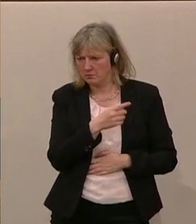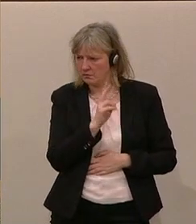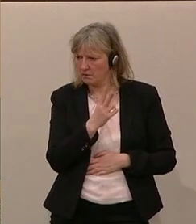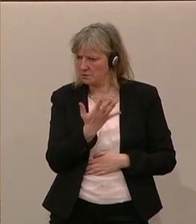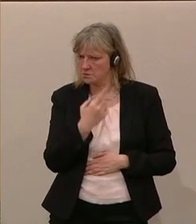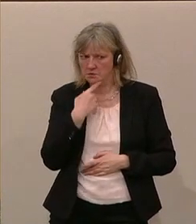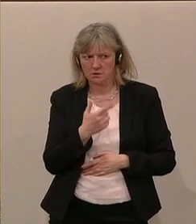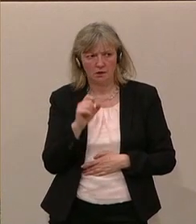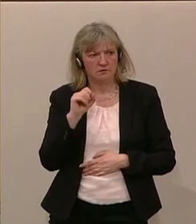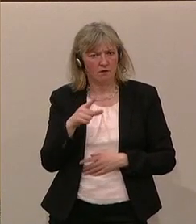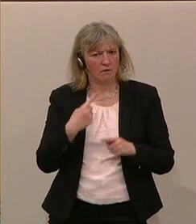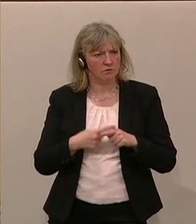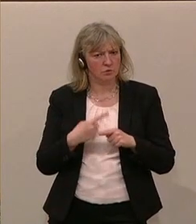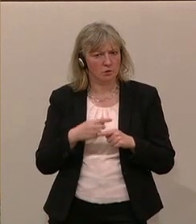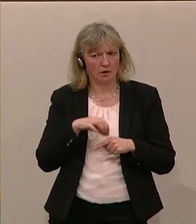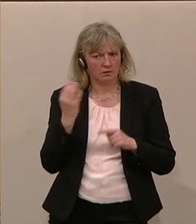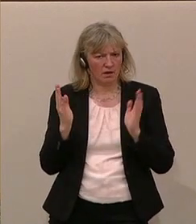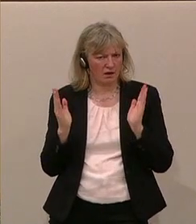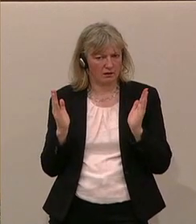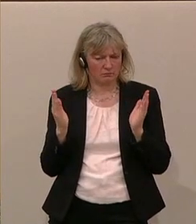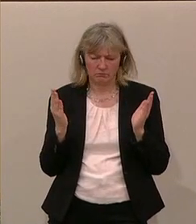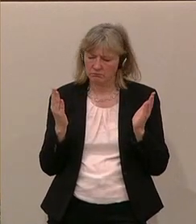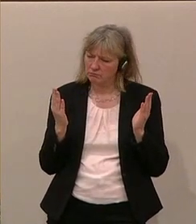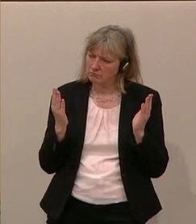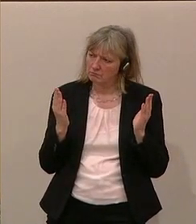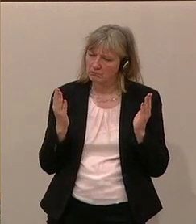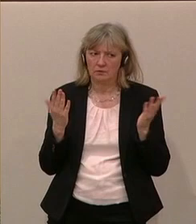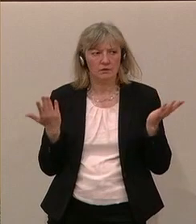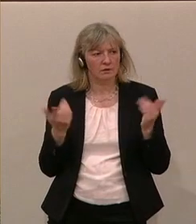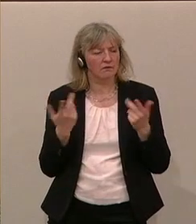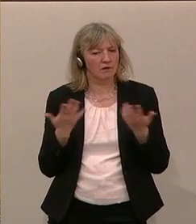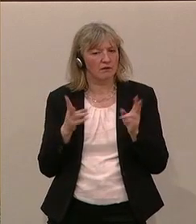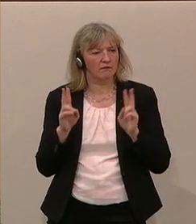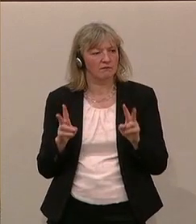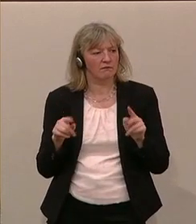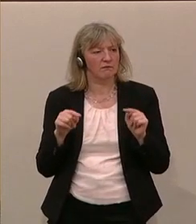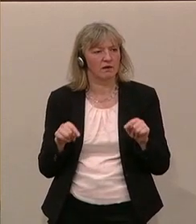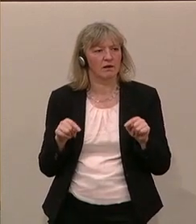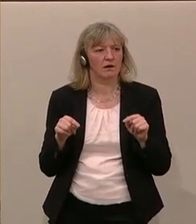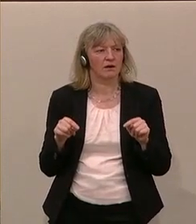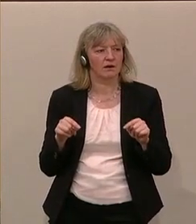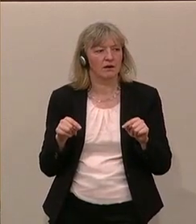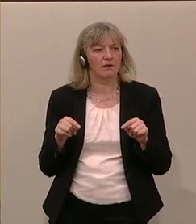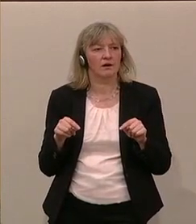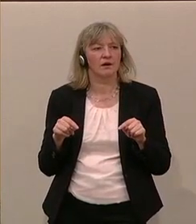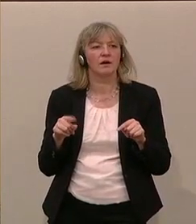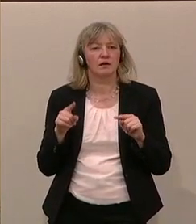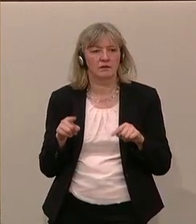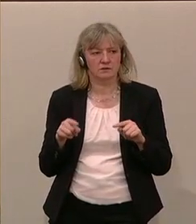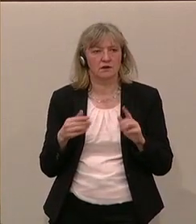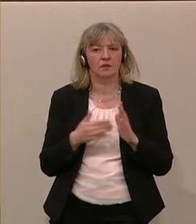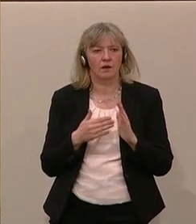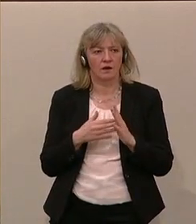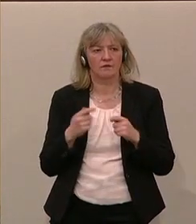Rossmann, dass er von einem 12-Stunden-Tag spricht, der in Wahrheit eine ganz notwendige